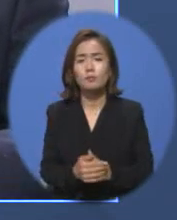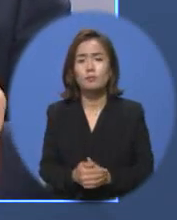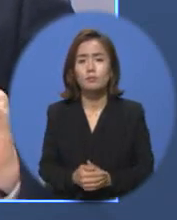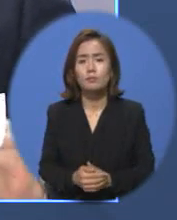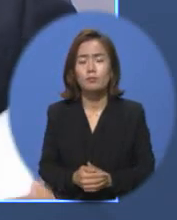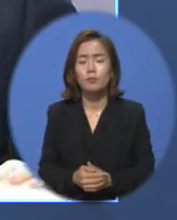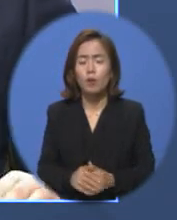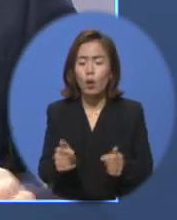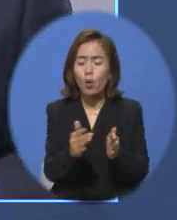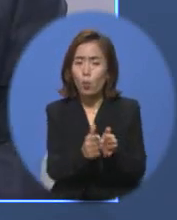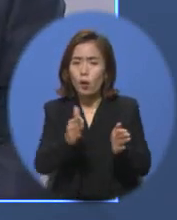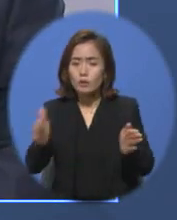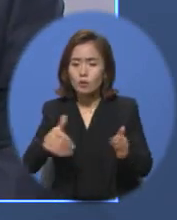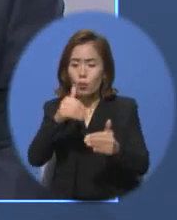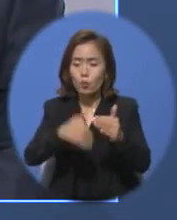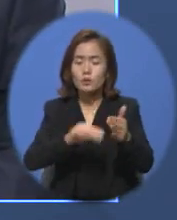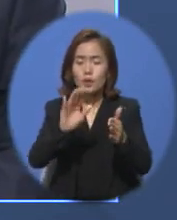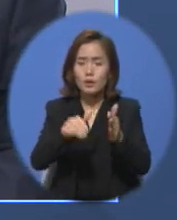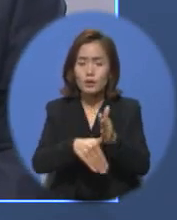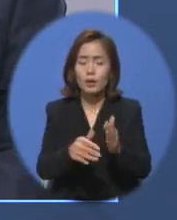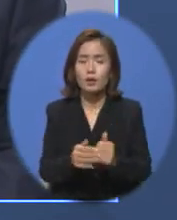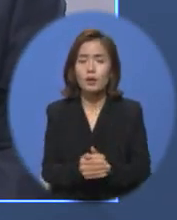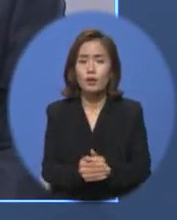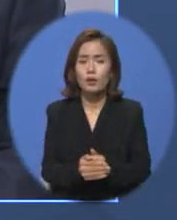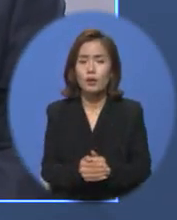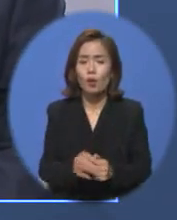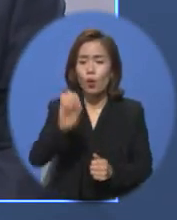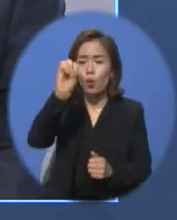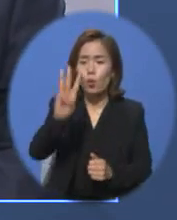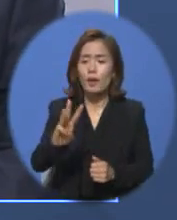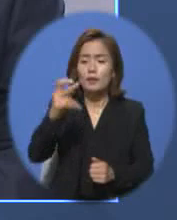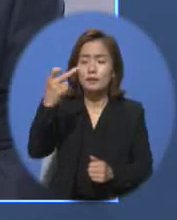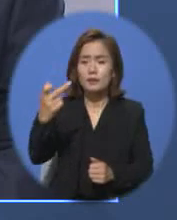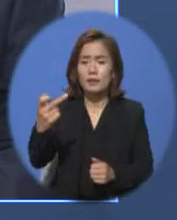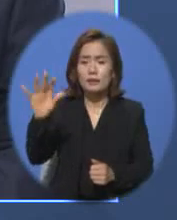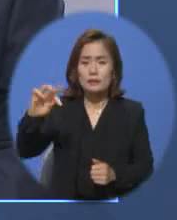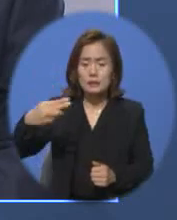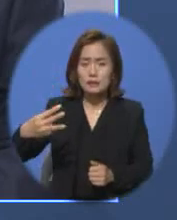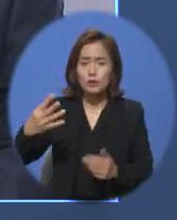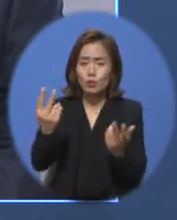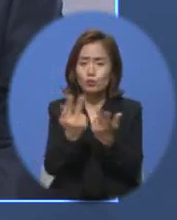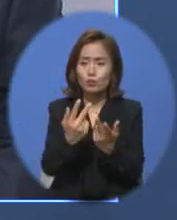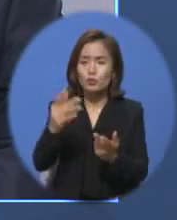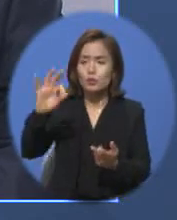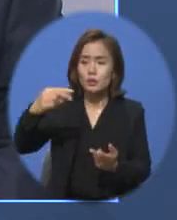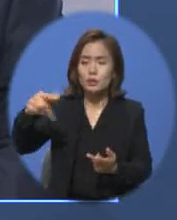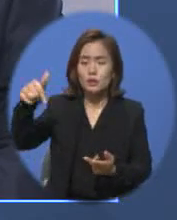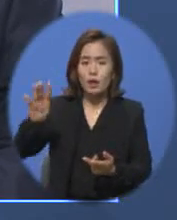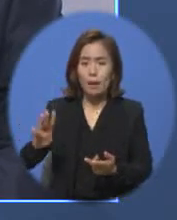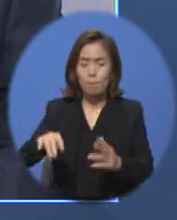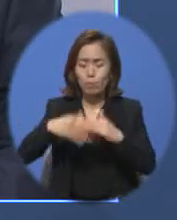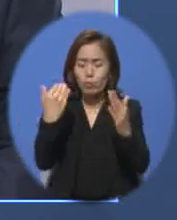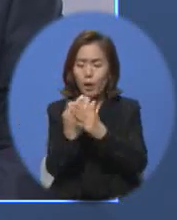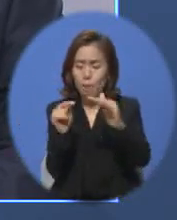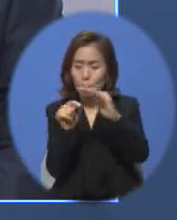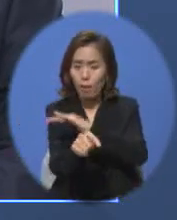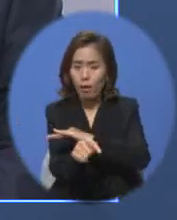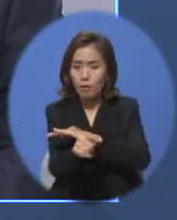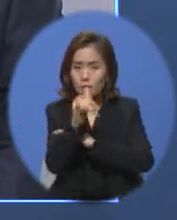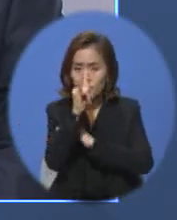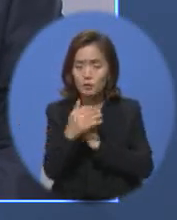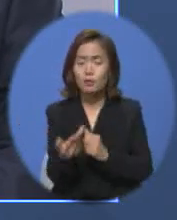그러나 이확장사업이 광산구와북구협곡지역을통과한다는점은이상하다